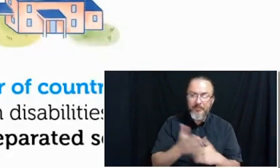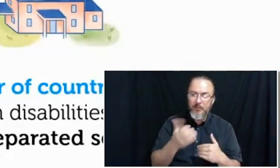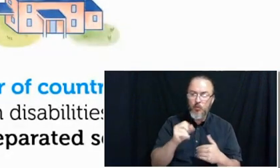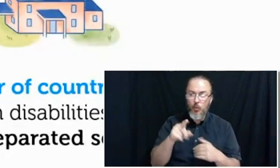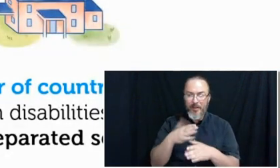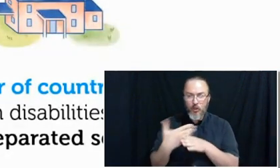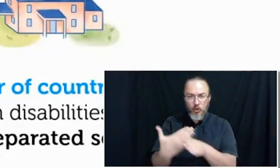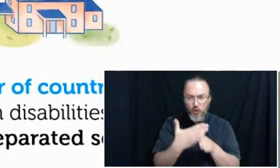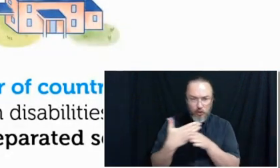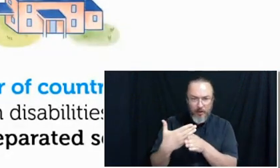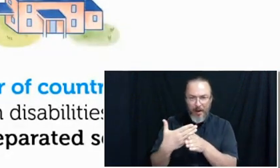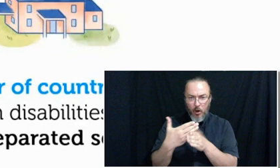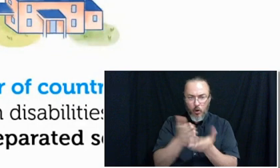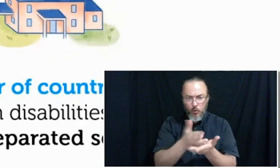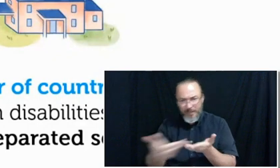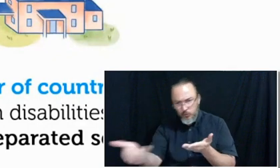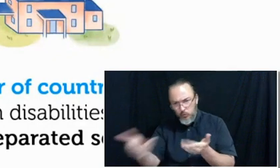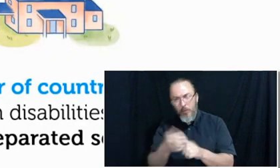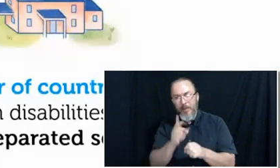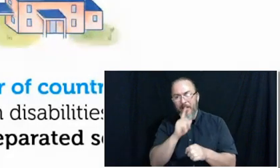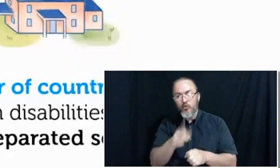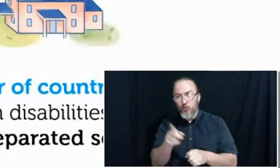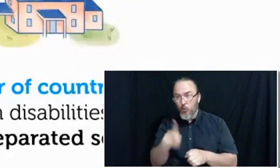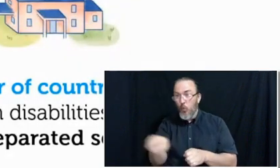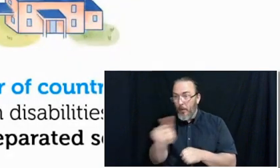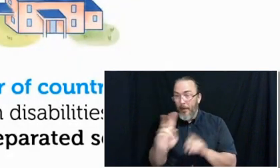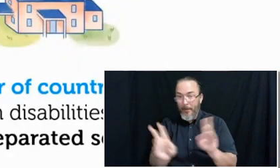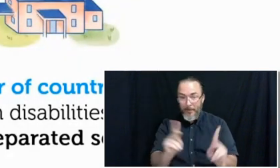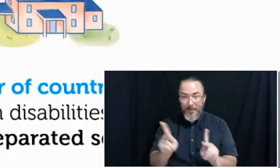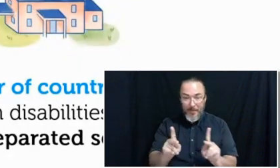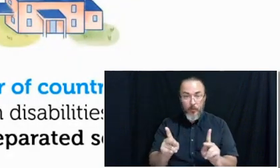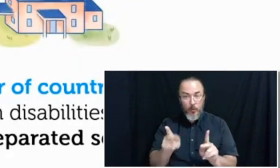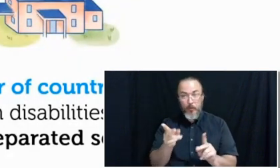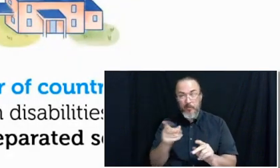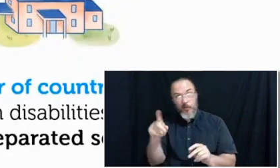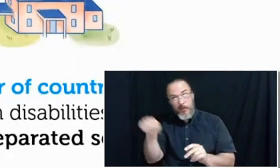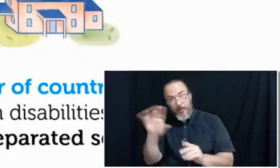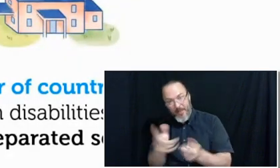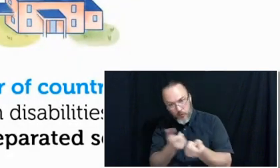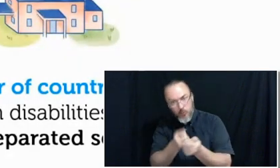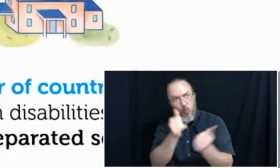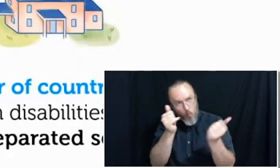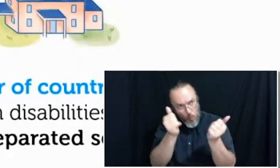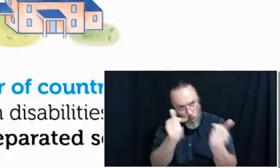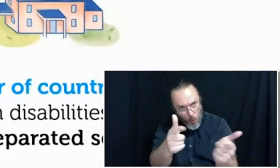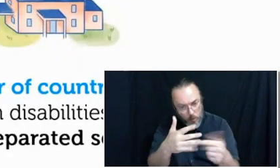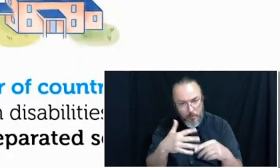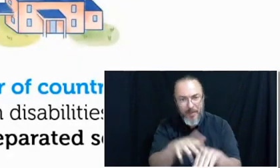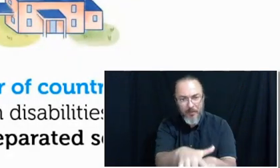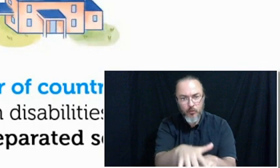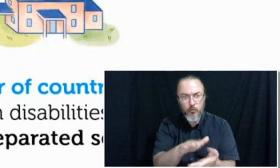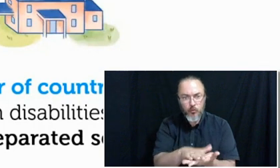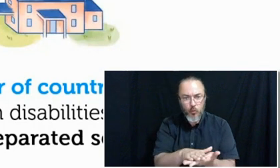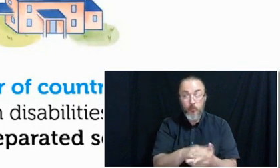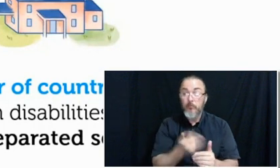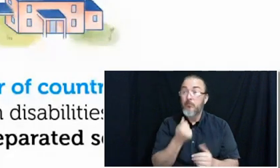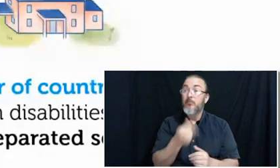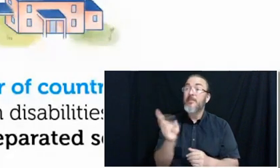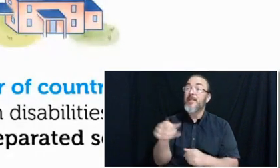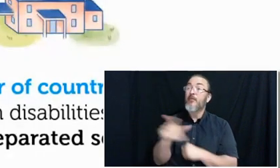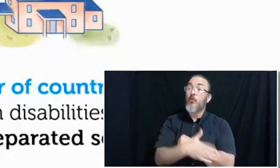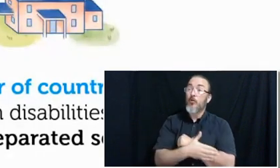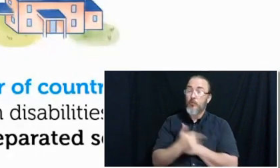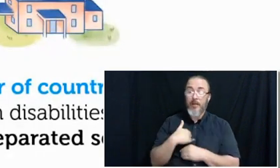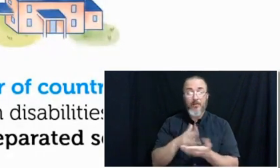ressources spécialisées et veiller à ce que les connaissances des experts appuient toutes les écoles classiques. Dans plusieurs pays,